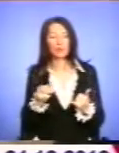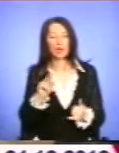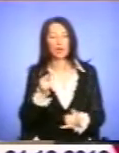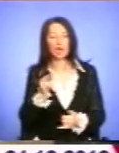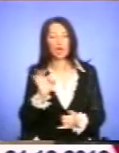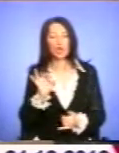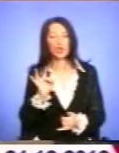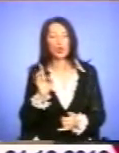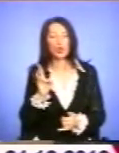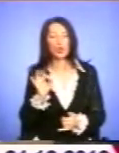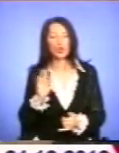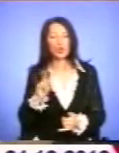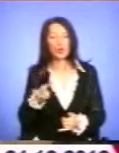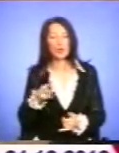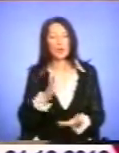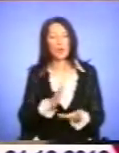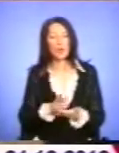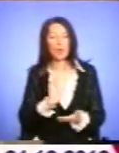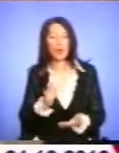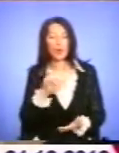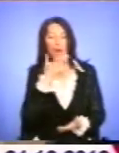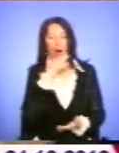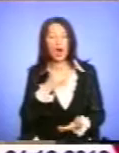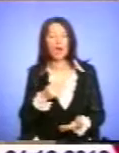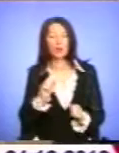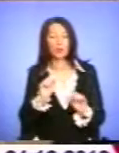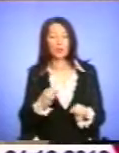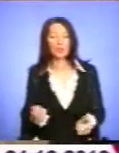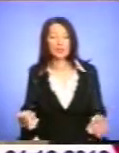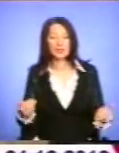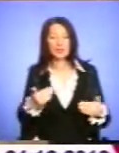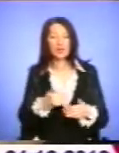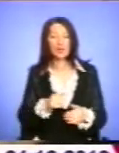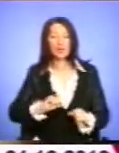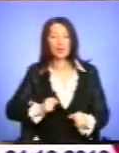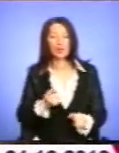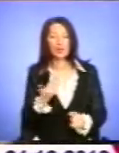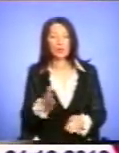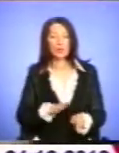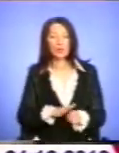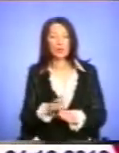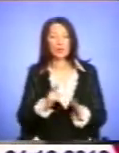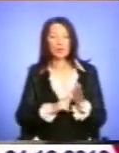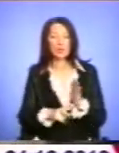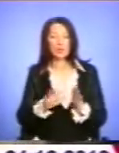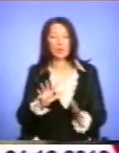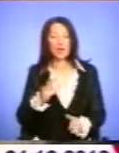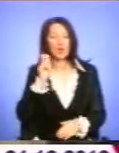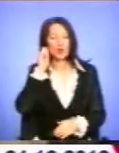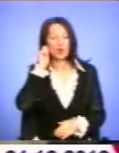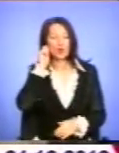Чорновіл мав би гарну нагоду зібрати друзів. Йому виповнюється 75